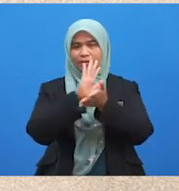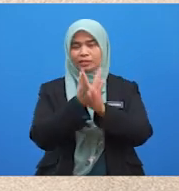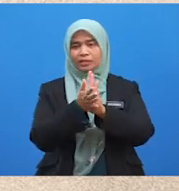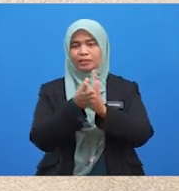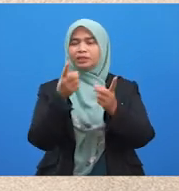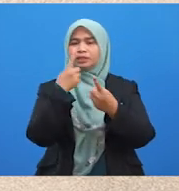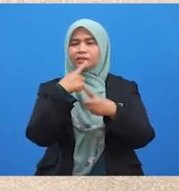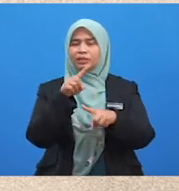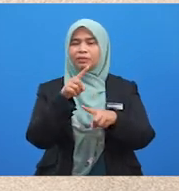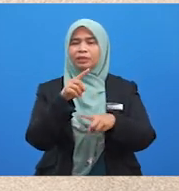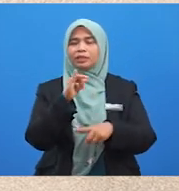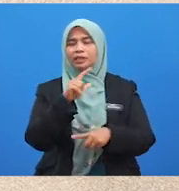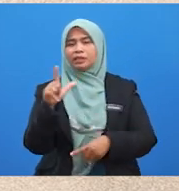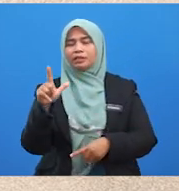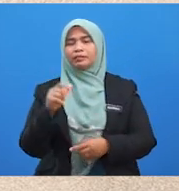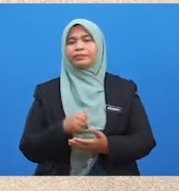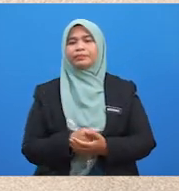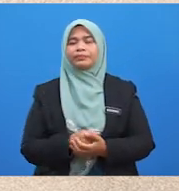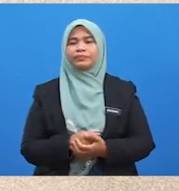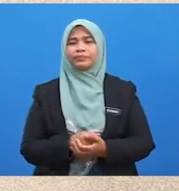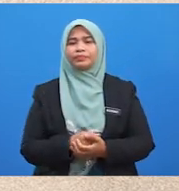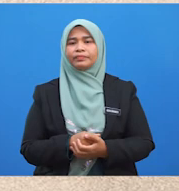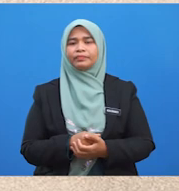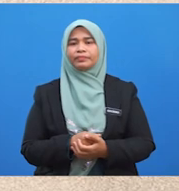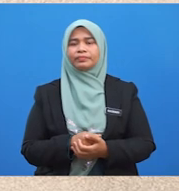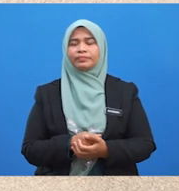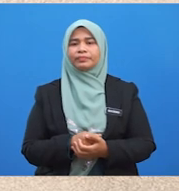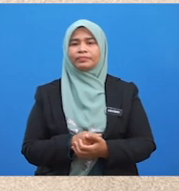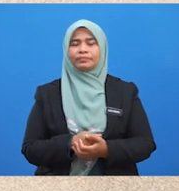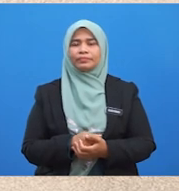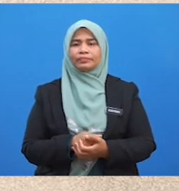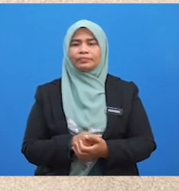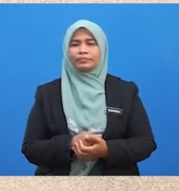Jadi, jawapan yang sepatutnya ialah